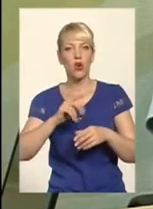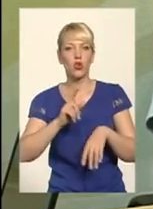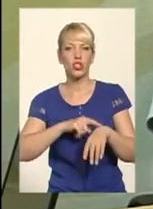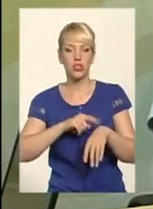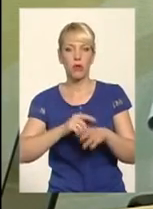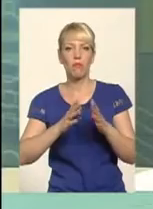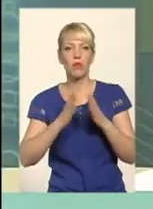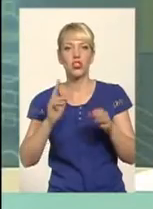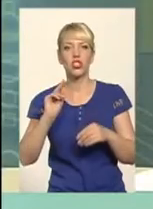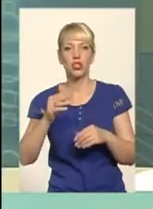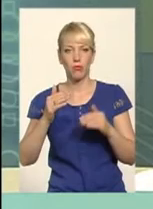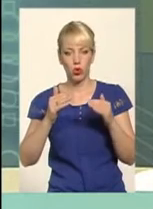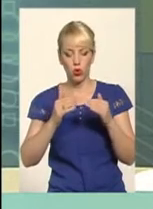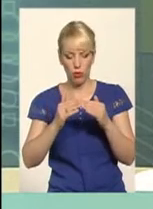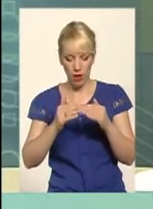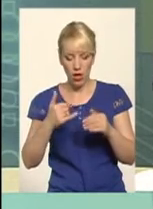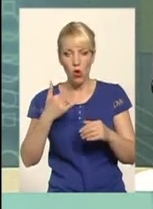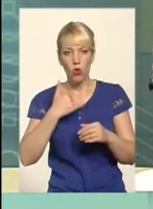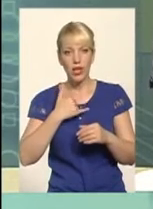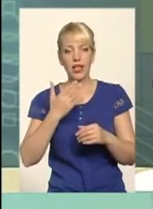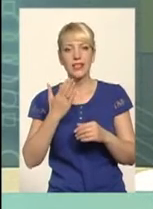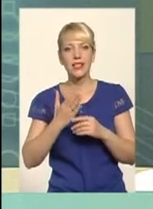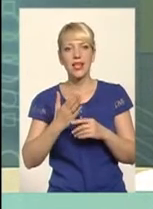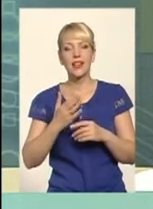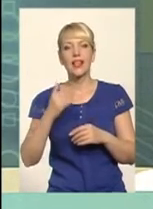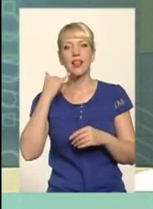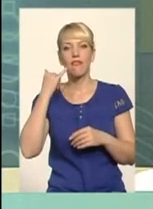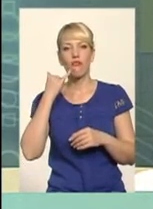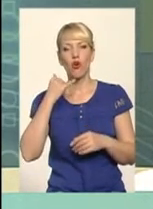нас є телефонний дзвінок, слухаємо вас, ставте своє запитання.